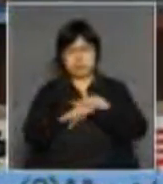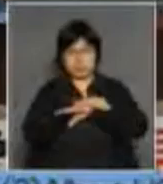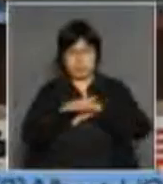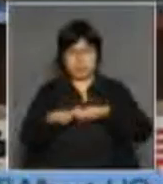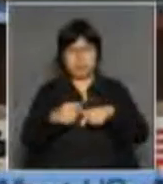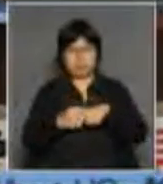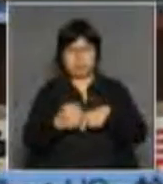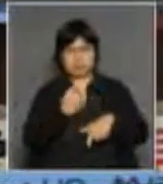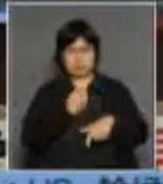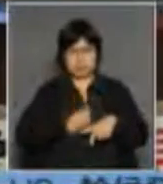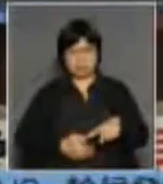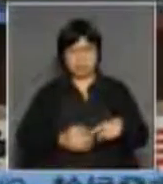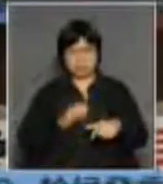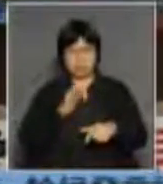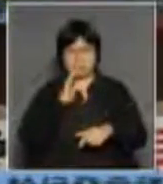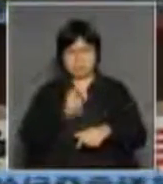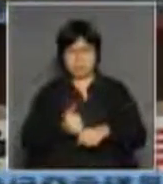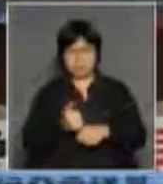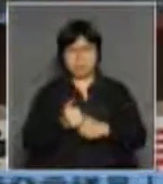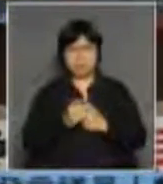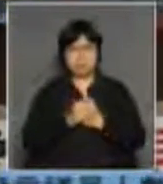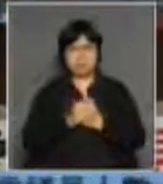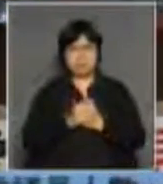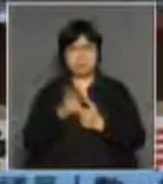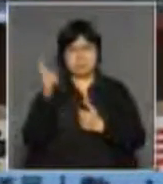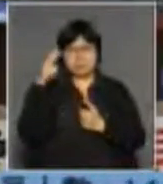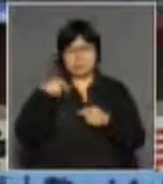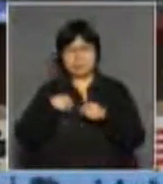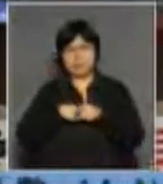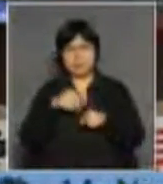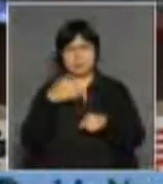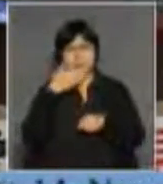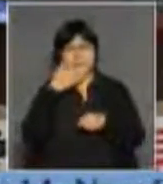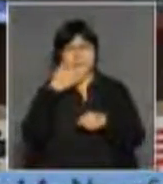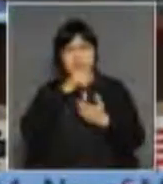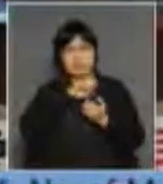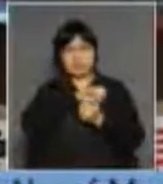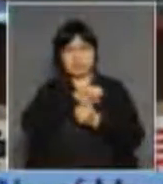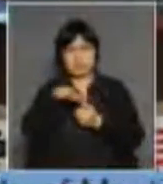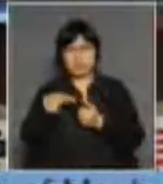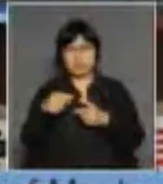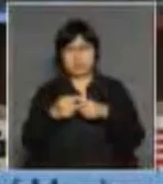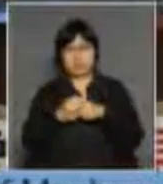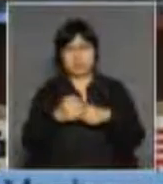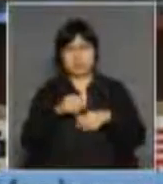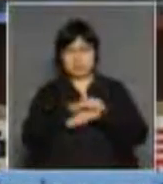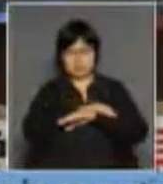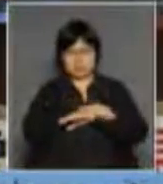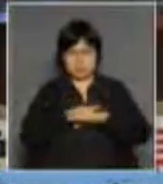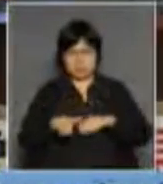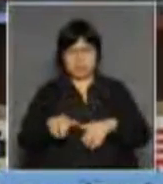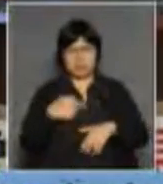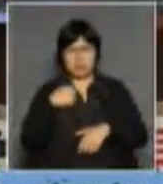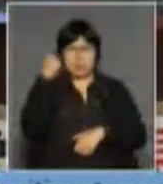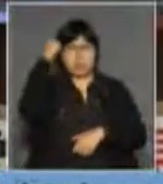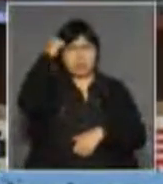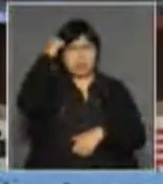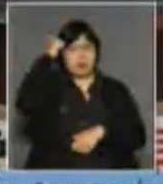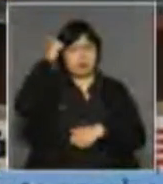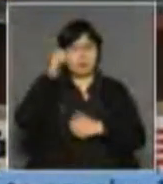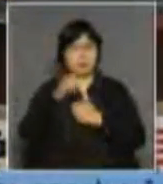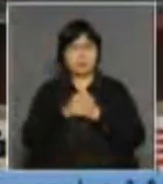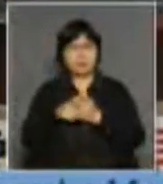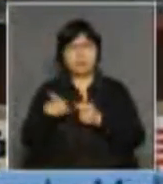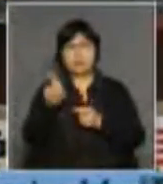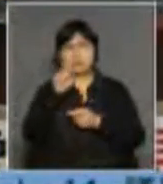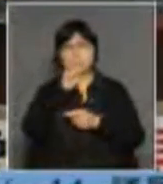義公道的精神。我時時跟年輕人說呢，就公平有時是難的，你跟你